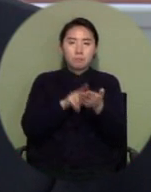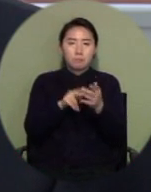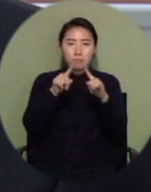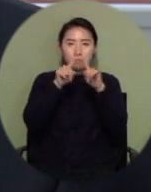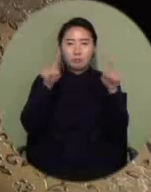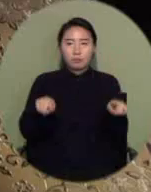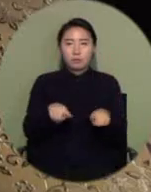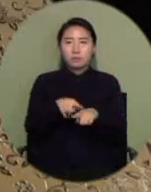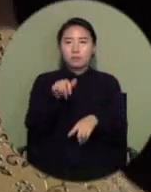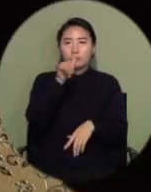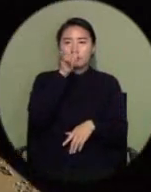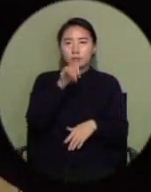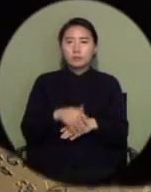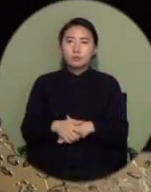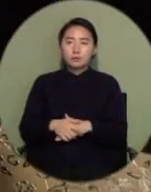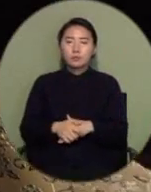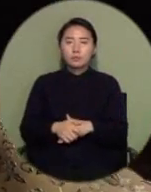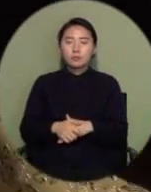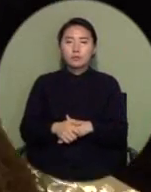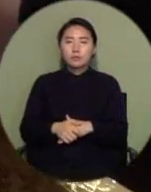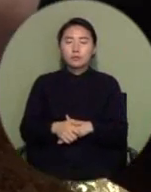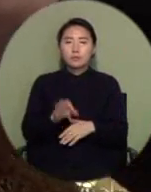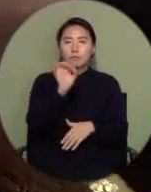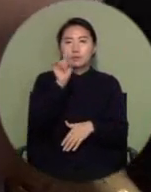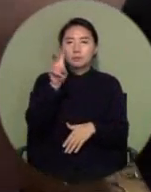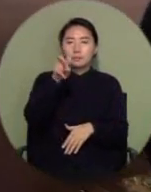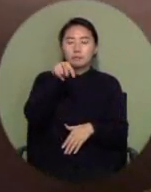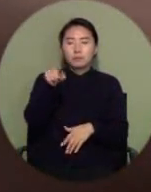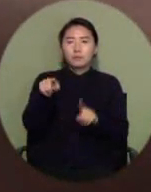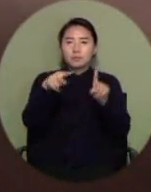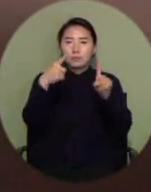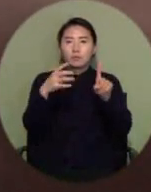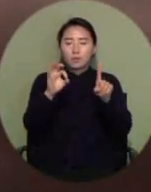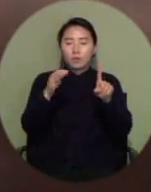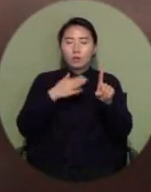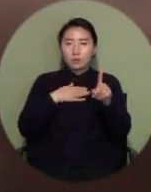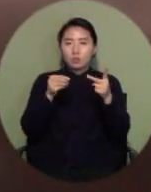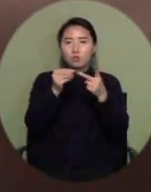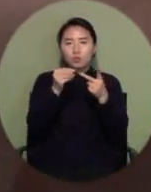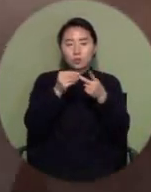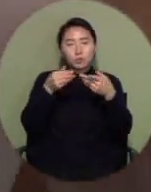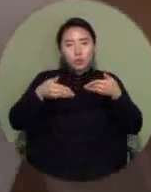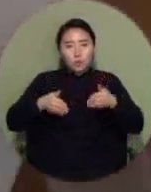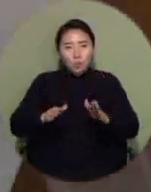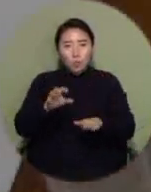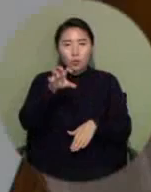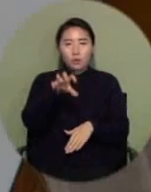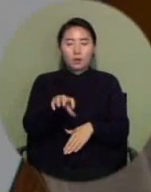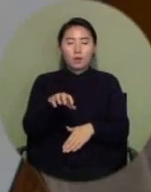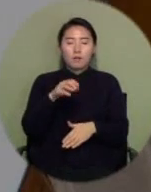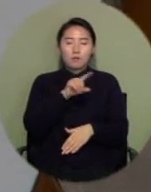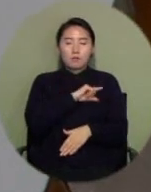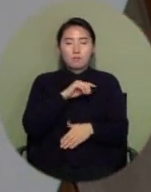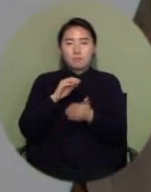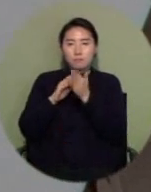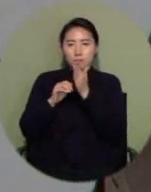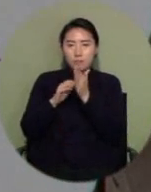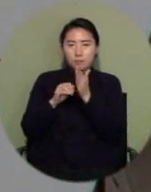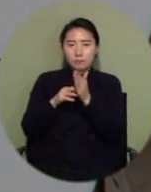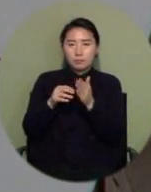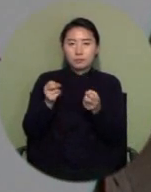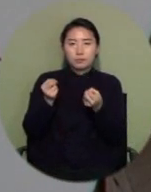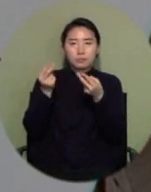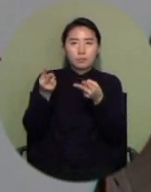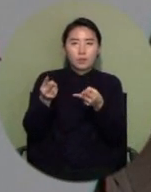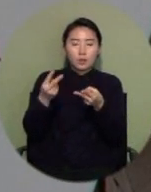하나 들어 있었습니다. 쪽지를 통해 암사 일동이 제2의 고향이라고만 밝힌 익명의 기부자는 암사동을 통해 얻은